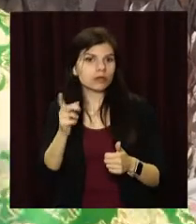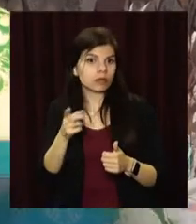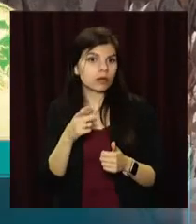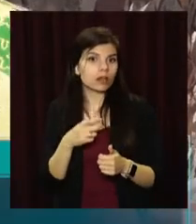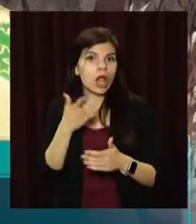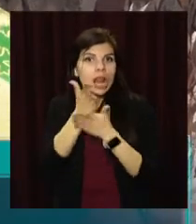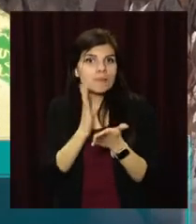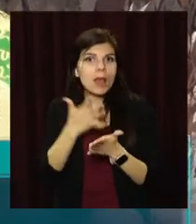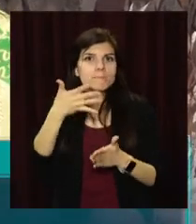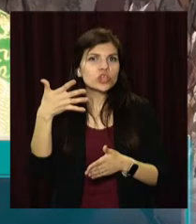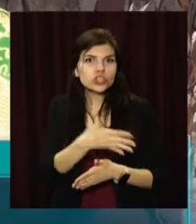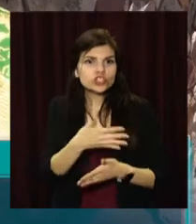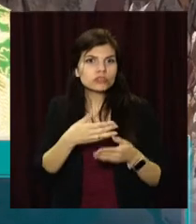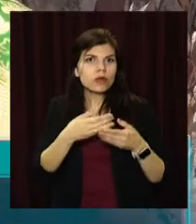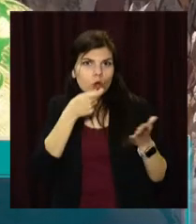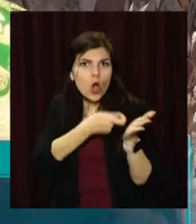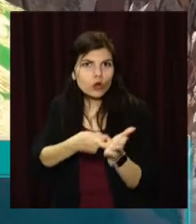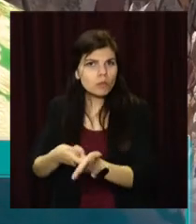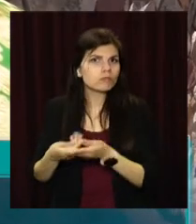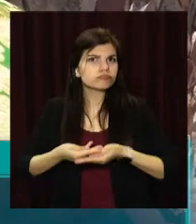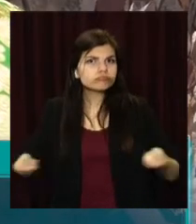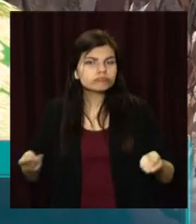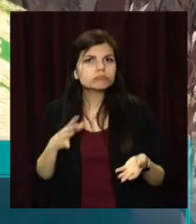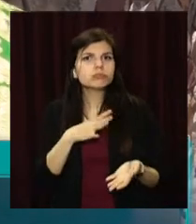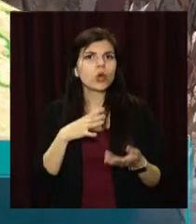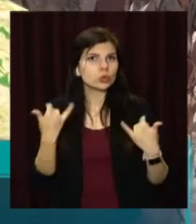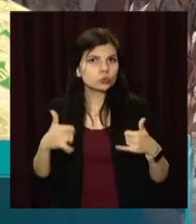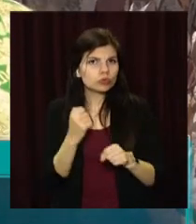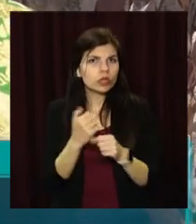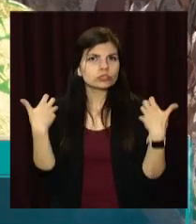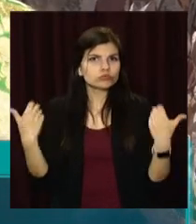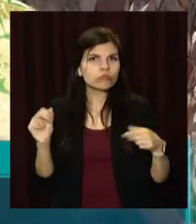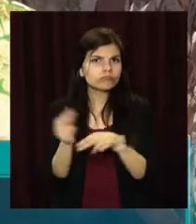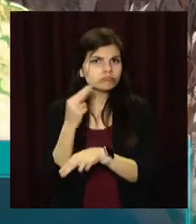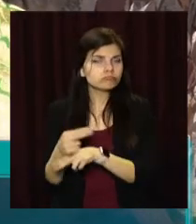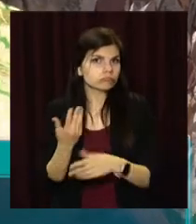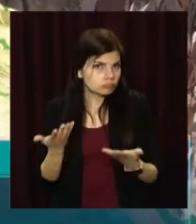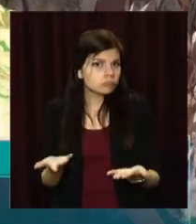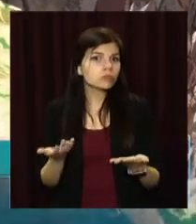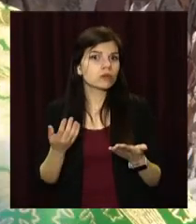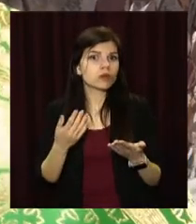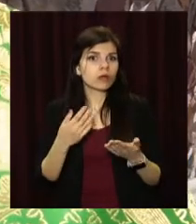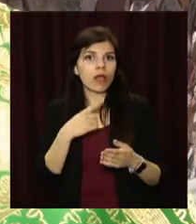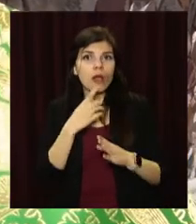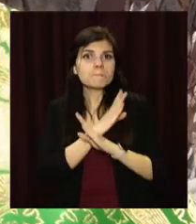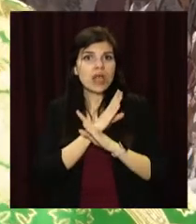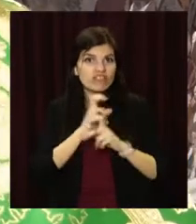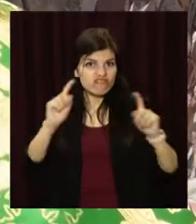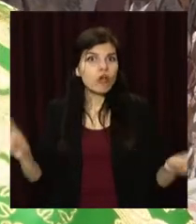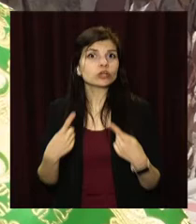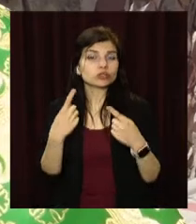хліб 5000 людей 5 хлібами нагодував, хворих оздоровляє, значить, мертвих